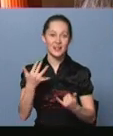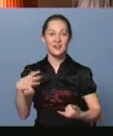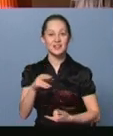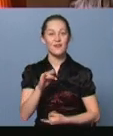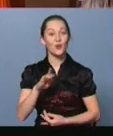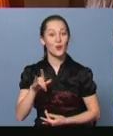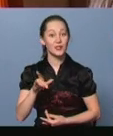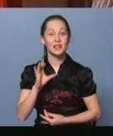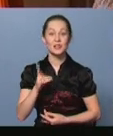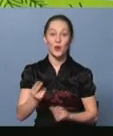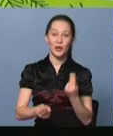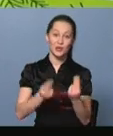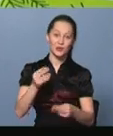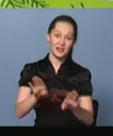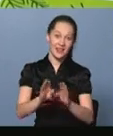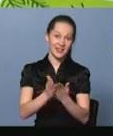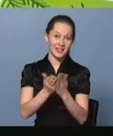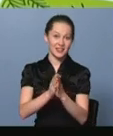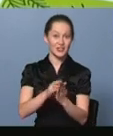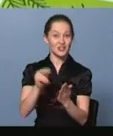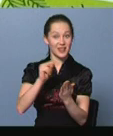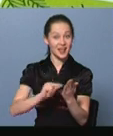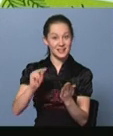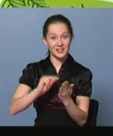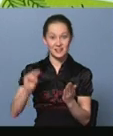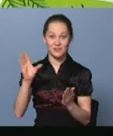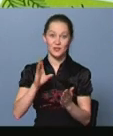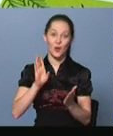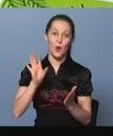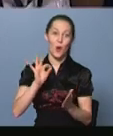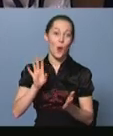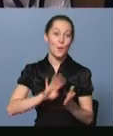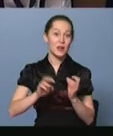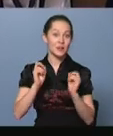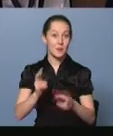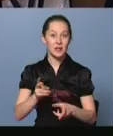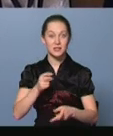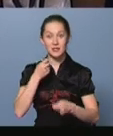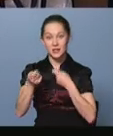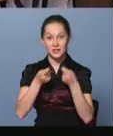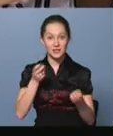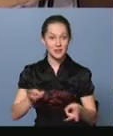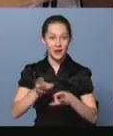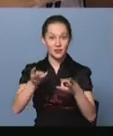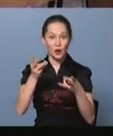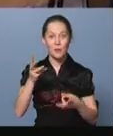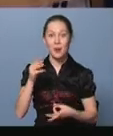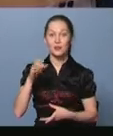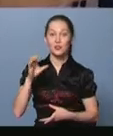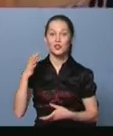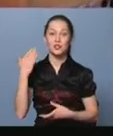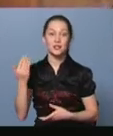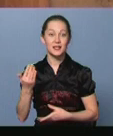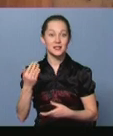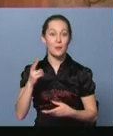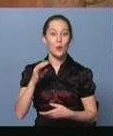соки, игрушки и вот такие книжки-раскраски, где все о безопасном обращении с огнем. Начальник пожарно-спасательной части Первомайского района